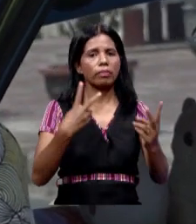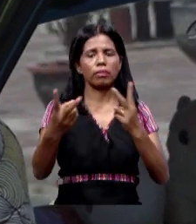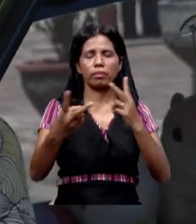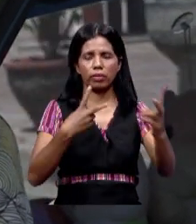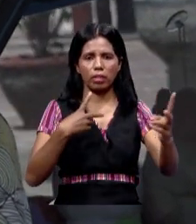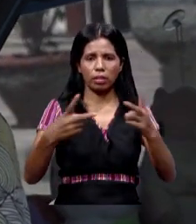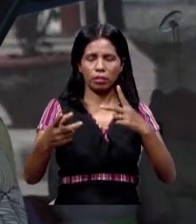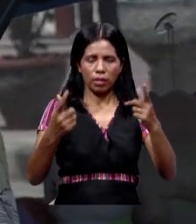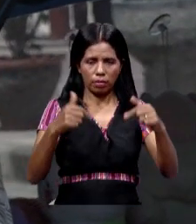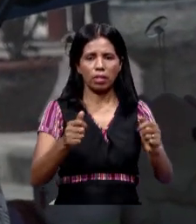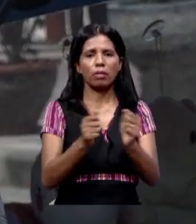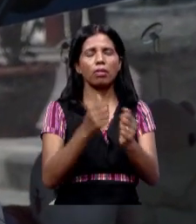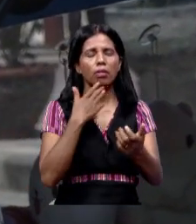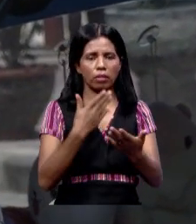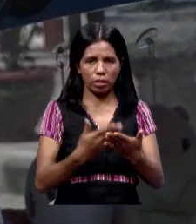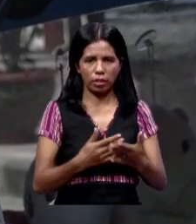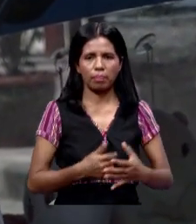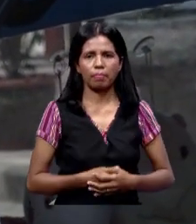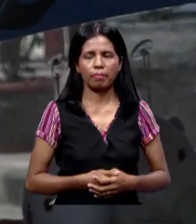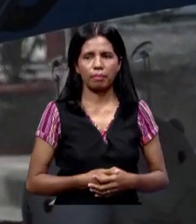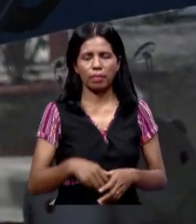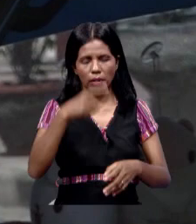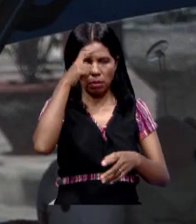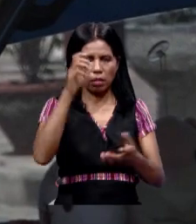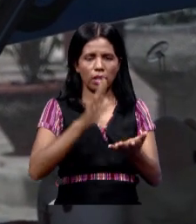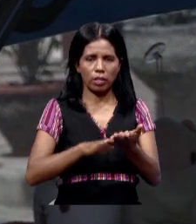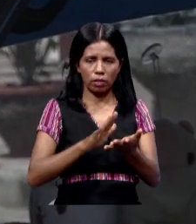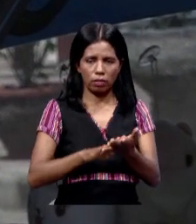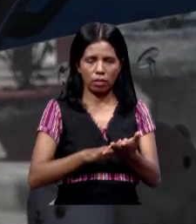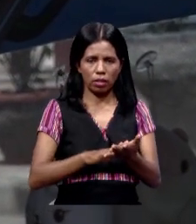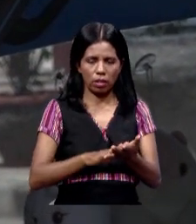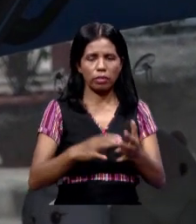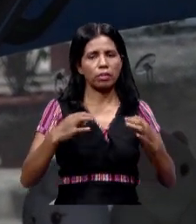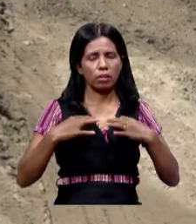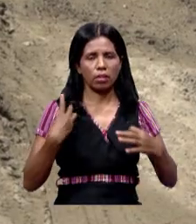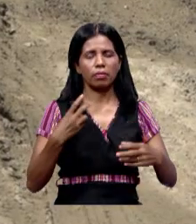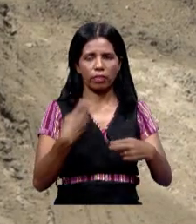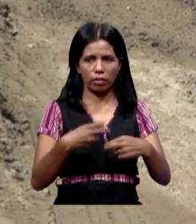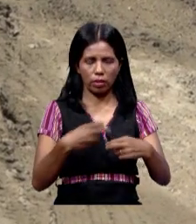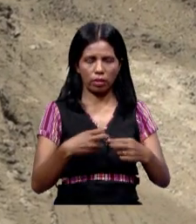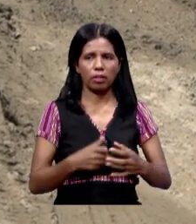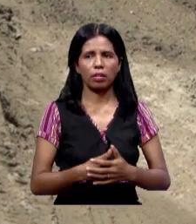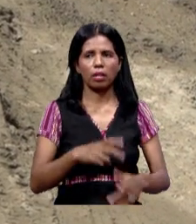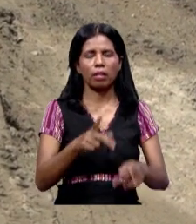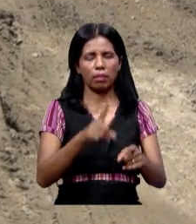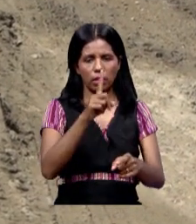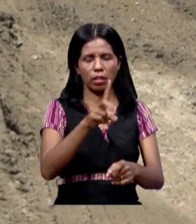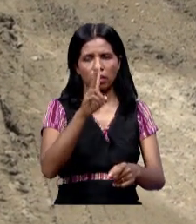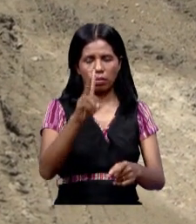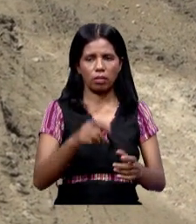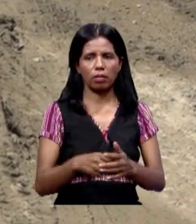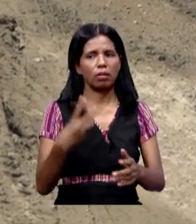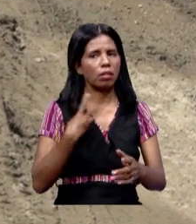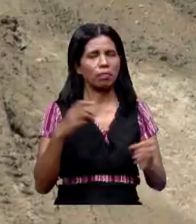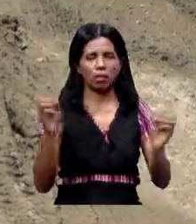Kawasan tambah. Agora sekolah firad amos aras kelas. Saya mai idarua. Dalam rumah masam